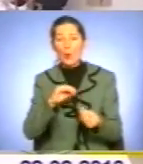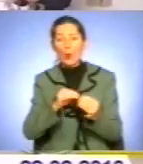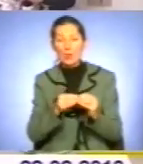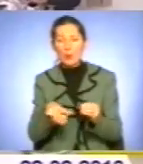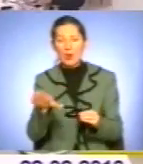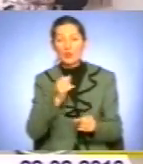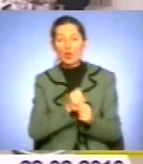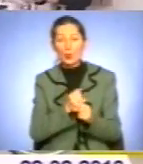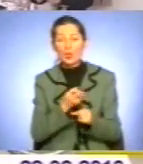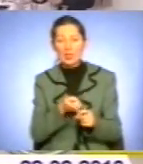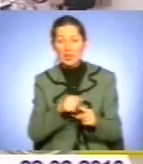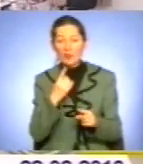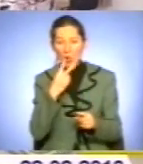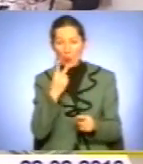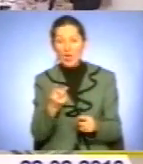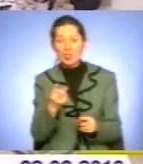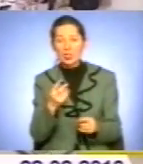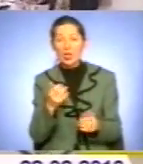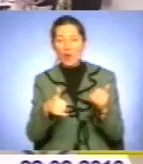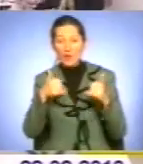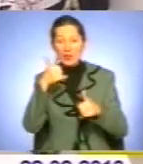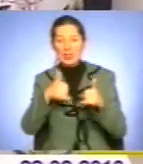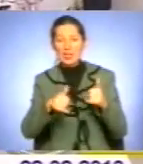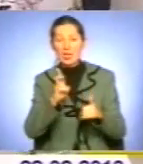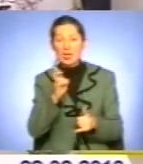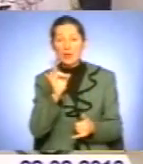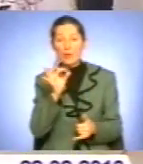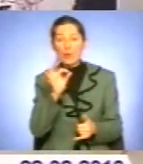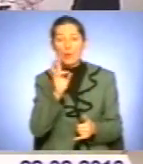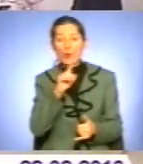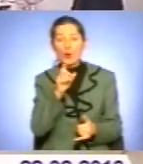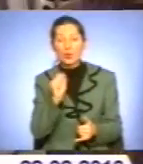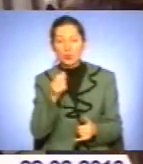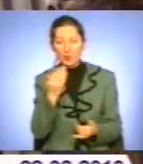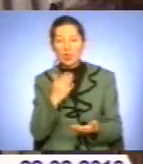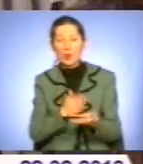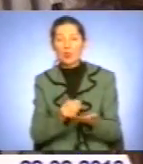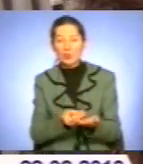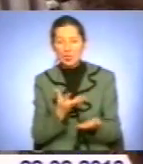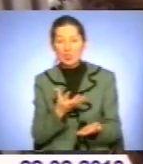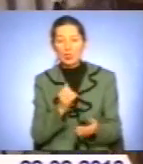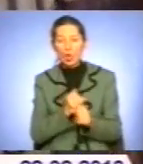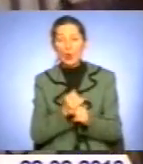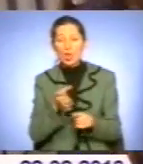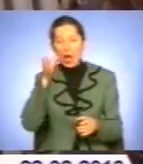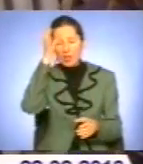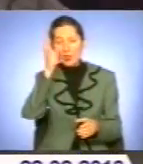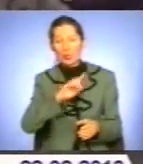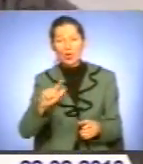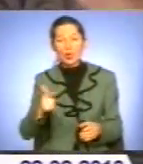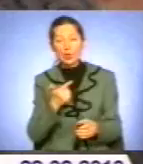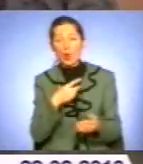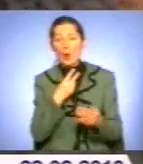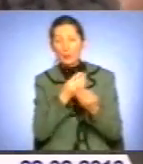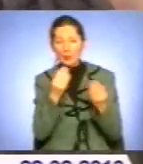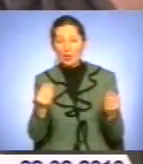які ви бачите, вони відлиті в бронзі. Тому вони мають вже таку виставкову цінність. Роботи академії неодноразово експонувалися у